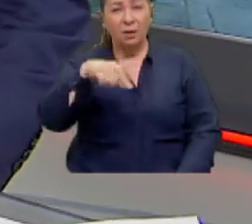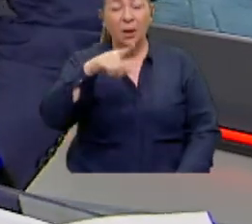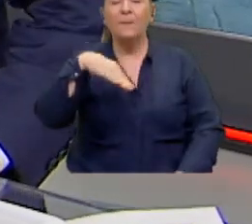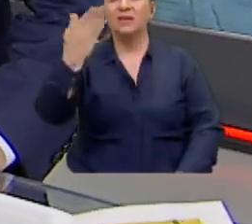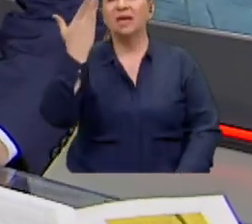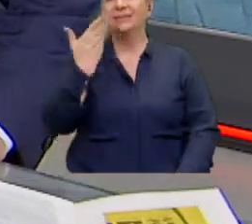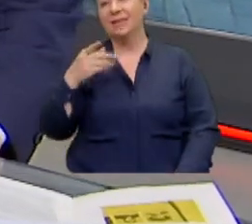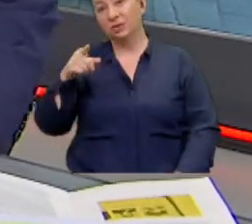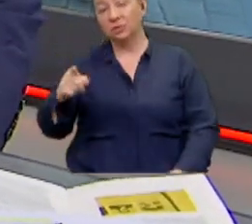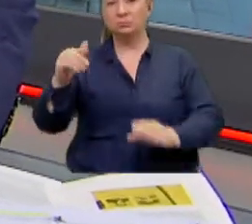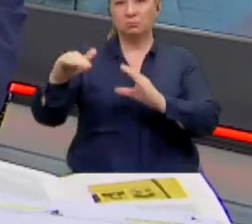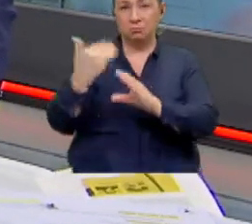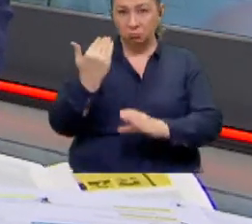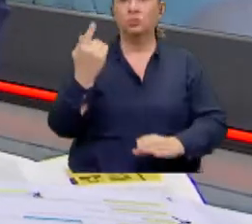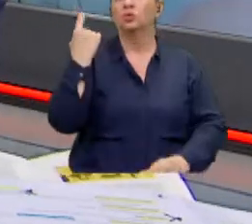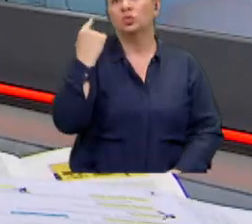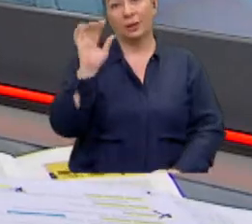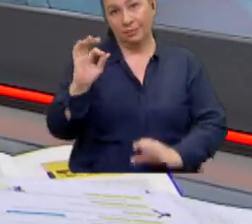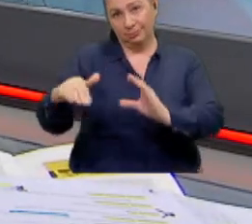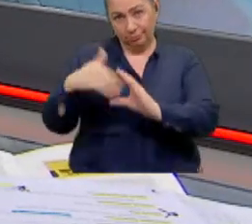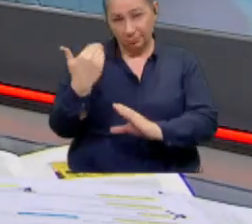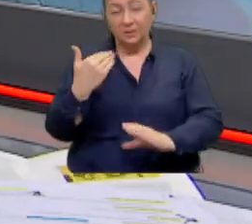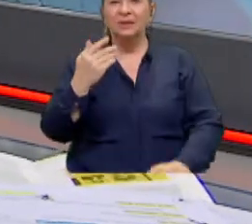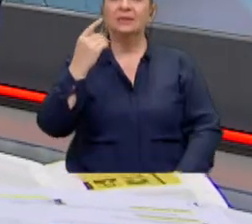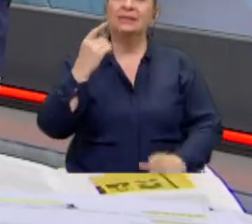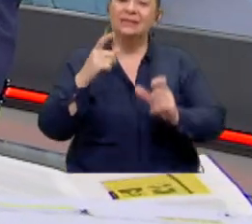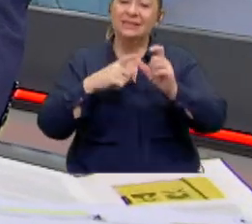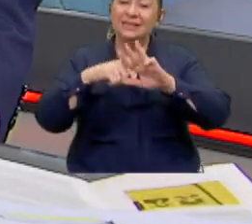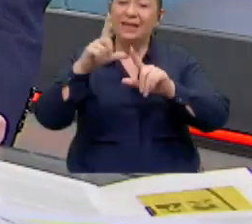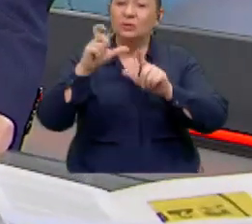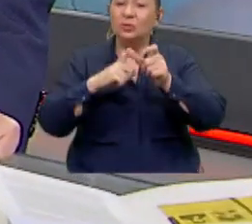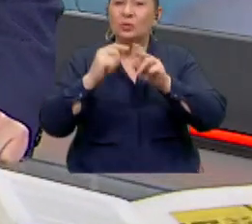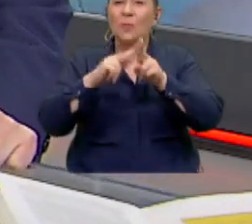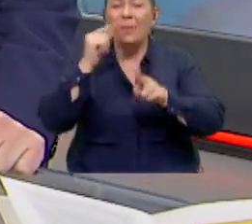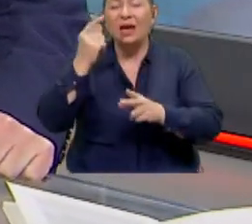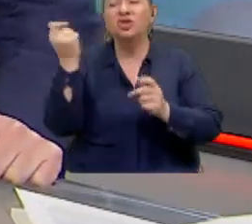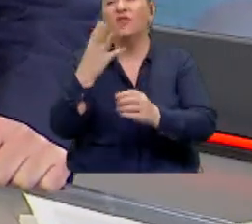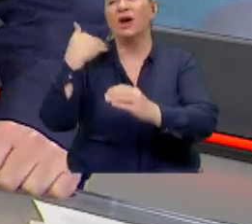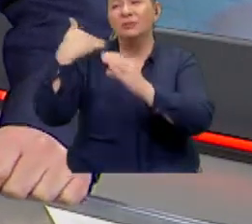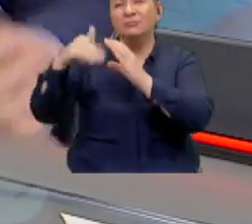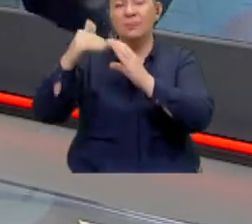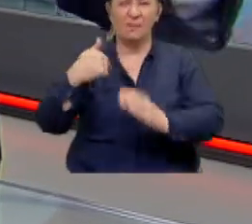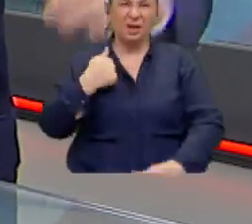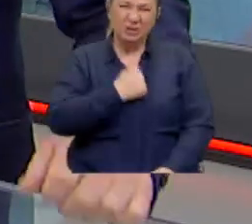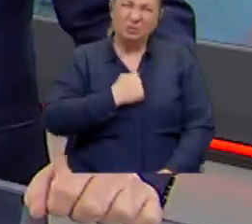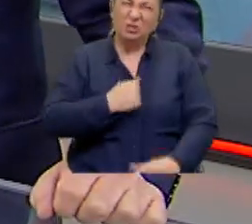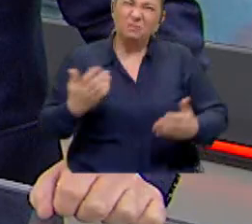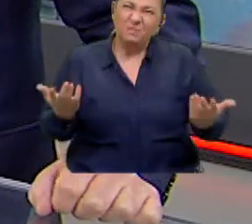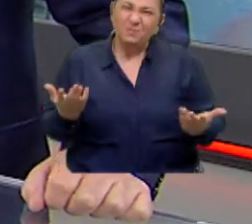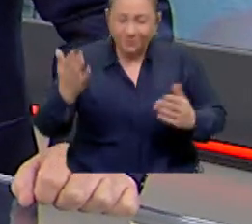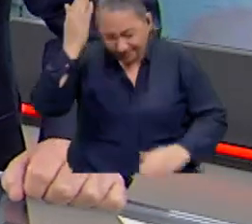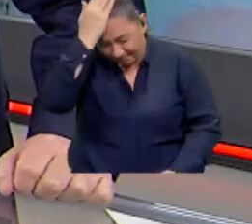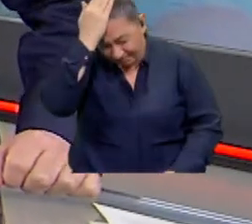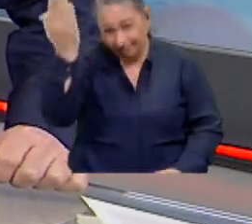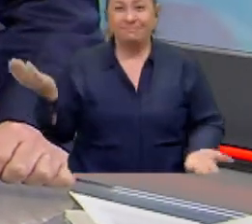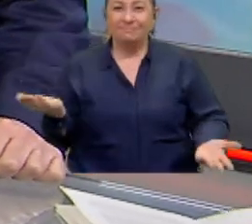başka izleyicimiz diyor ki yine dünden. Selçuk Bey, size kaç defa yazdım. Bana da kızmış. Başımla